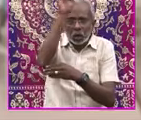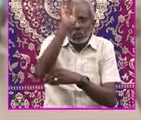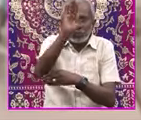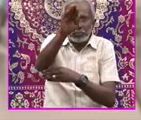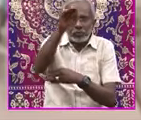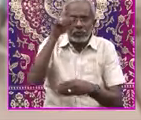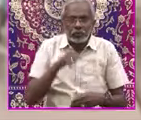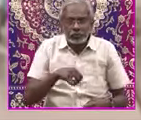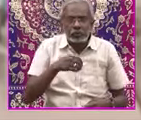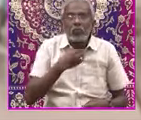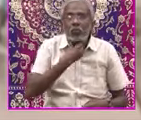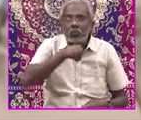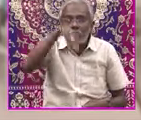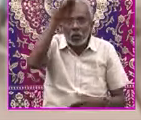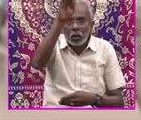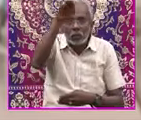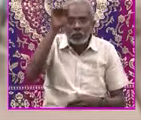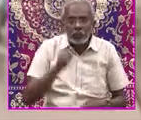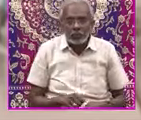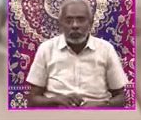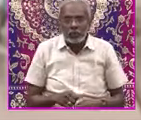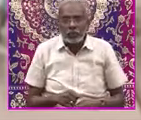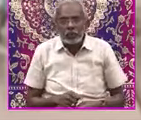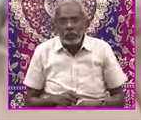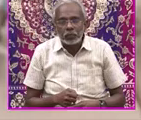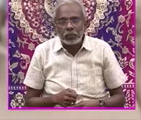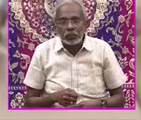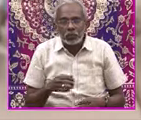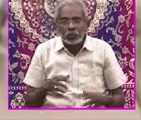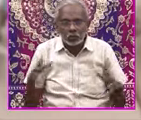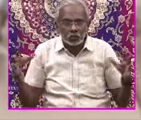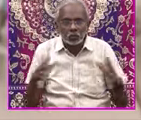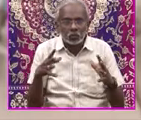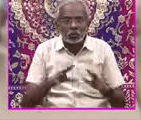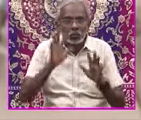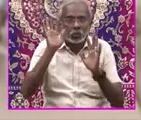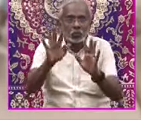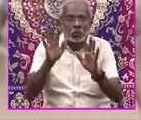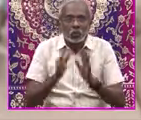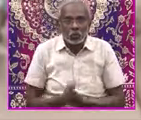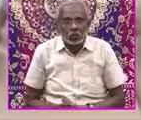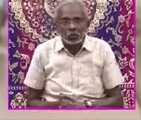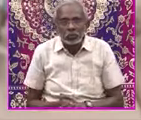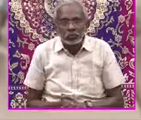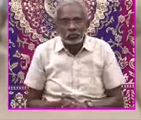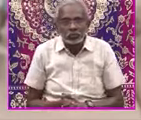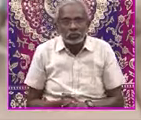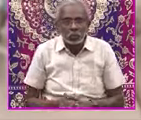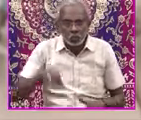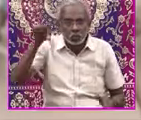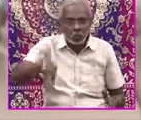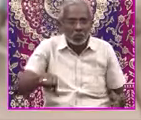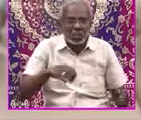திரைப்பொருள்களாக செலுத்தினார்கள். எருதுகளின் மீது ஏற்றி வந்து இந்த பொருட்களை எல்லாம் மன்னர்களுக்கு கொடுத்து வந்தார்கள்.